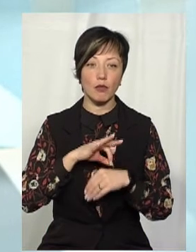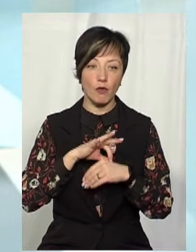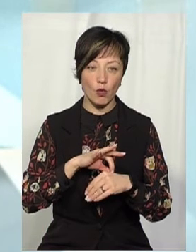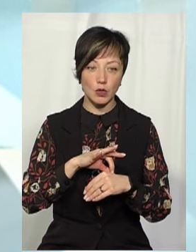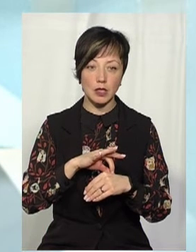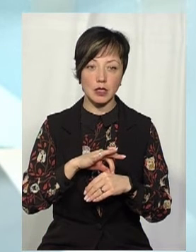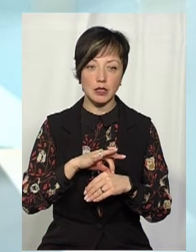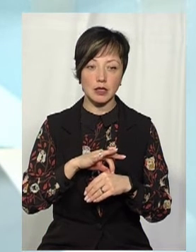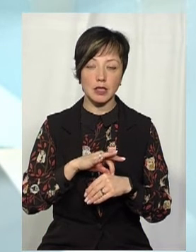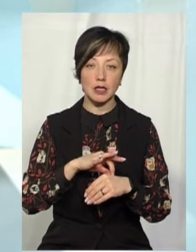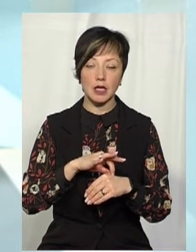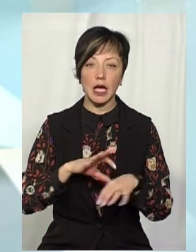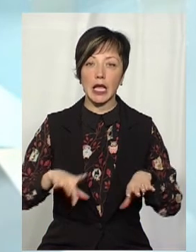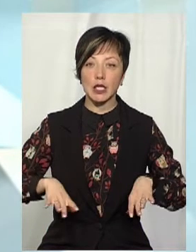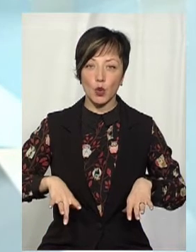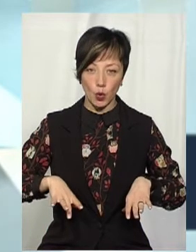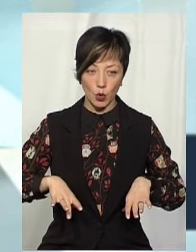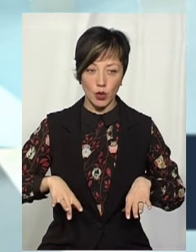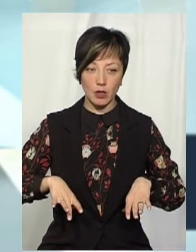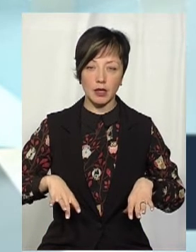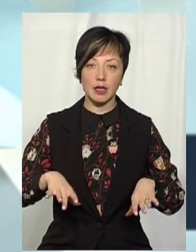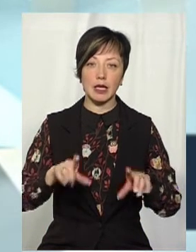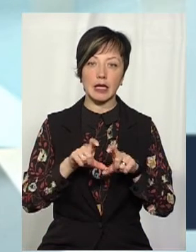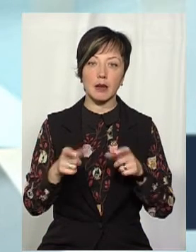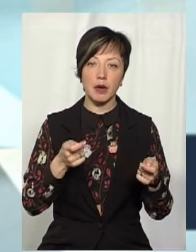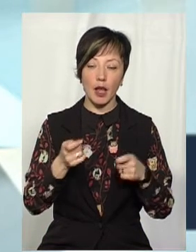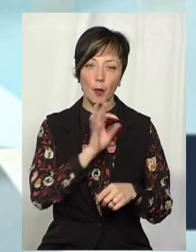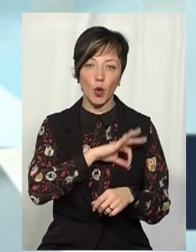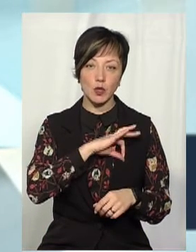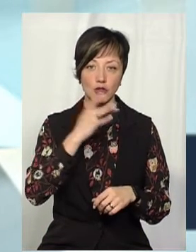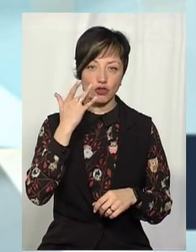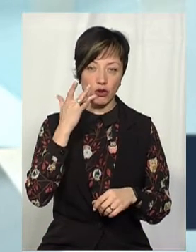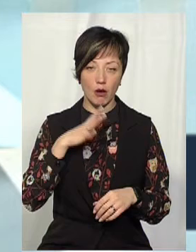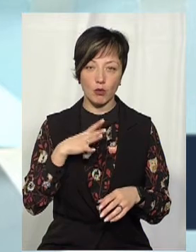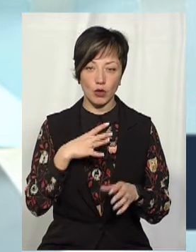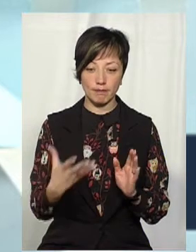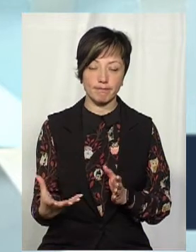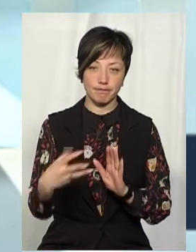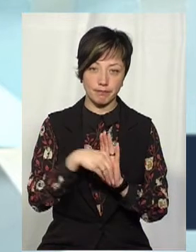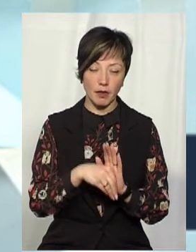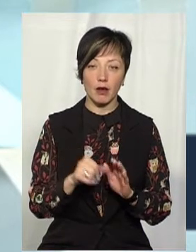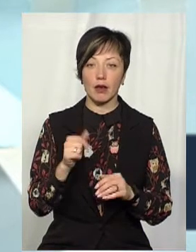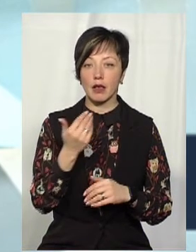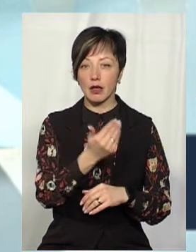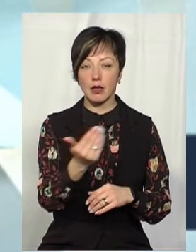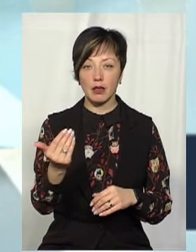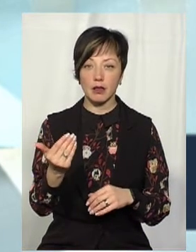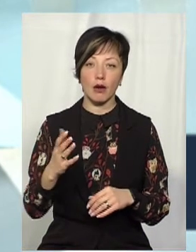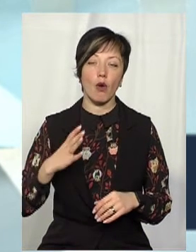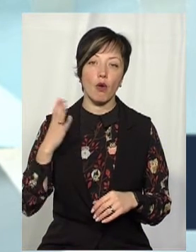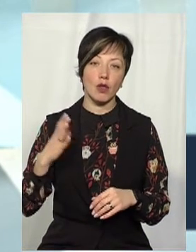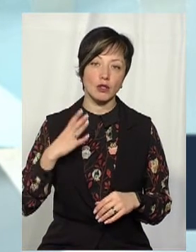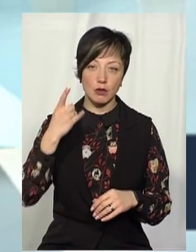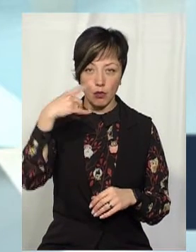проводили інструктора з Департаменту юстиції США, були залучені їх